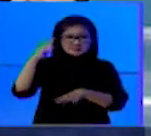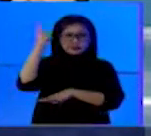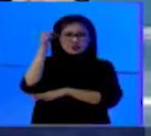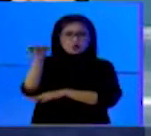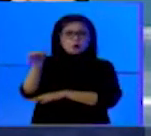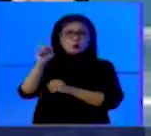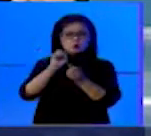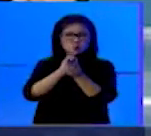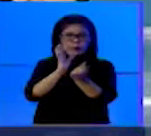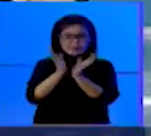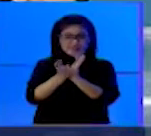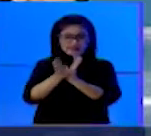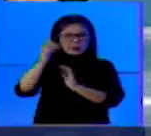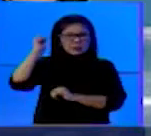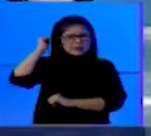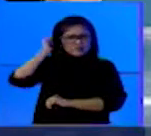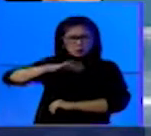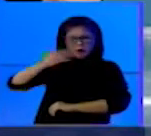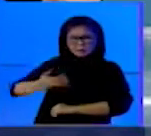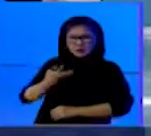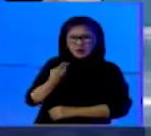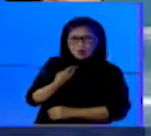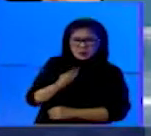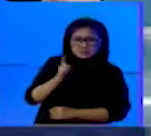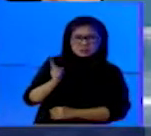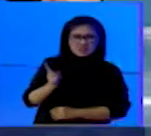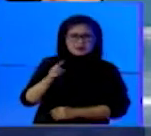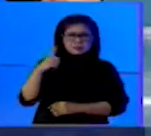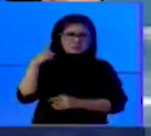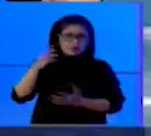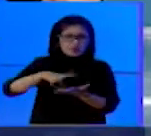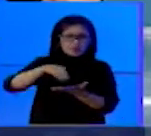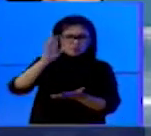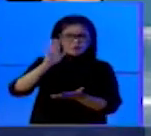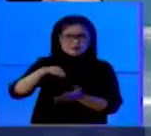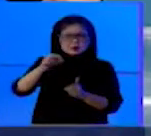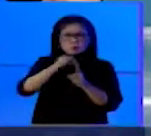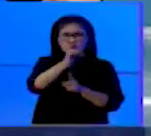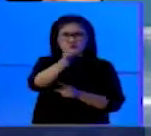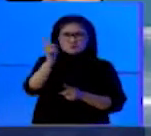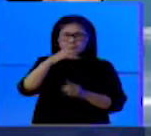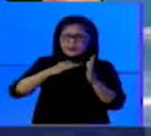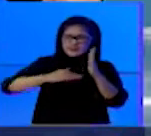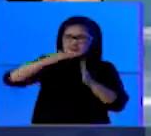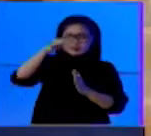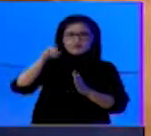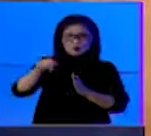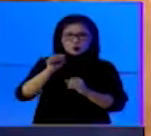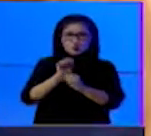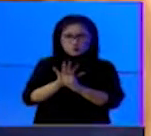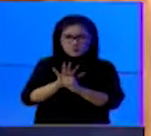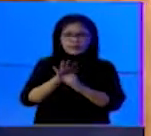hamil khawatir karena Jawa Timur masih menjadi provinsi dengan kasus COVID-19 tertinggi.